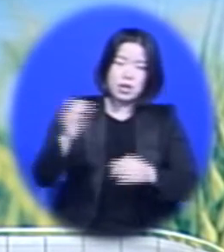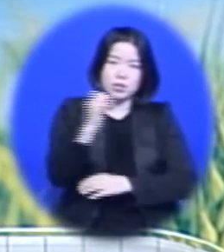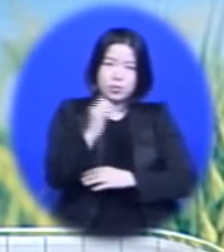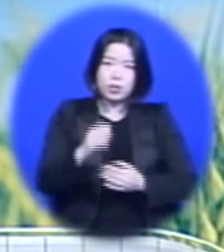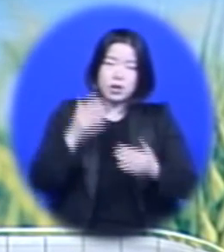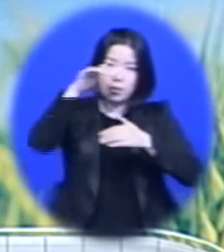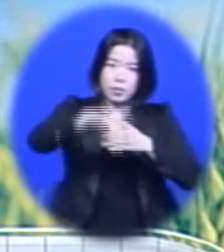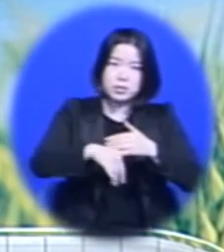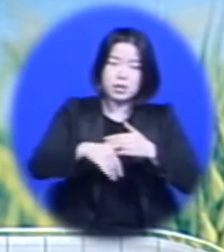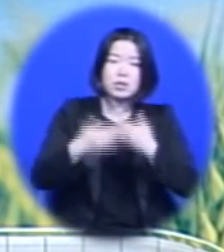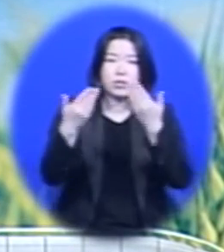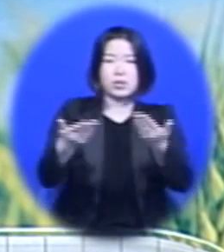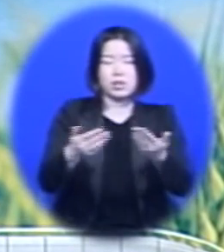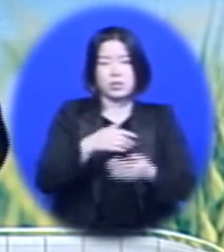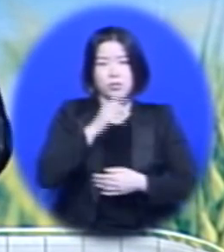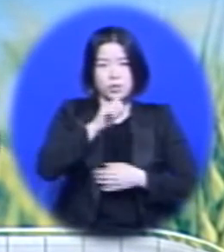너에게 안겨 주리라.